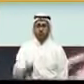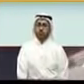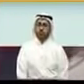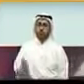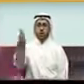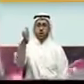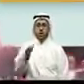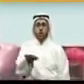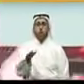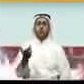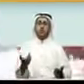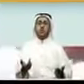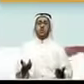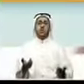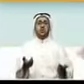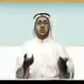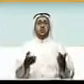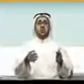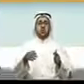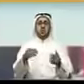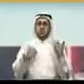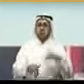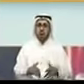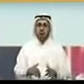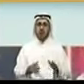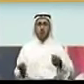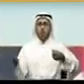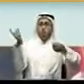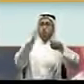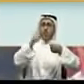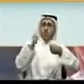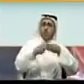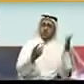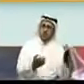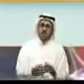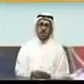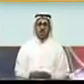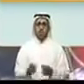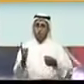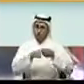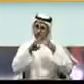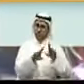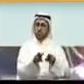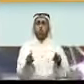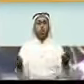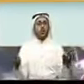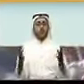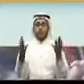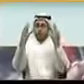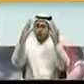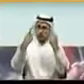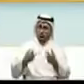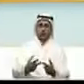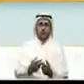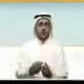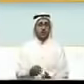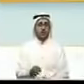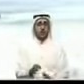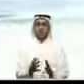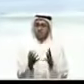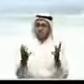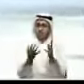35,218 مهاجرا وصلوا البلاد عبر البحر هذا العام حتى نهاية سبتمبر أيلول، ويمثل هذا العدد أكثر من 3